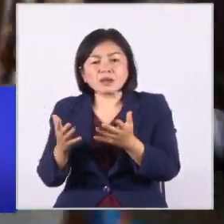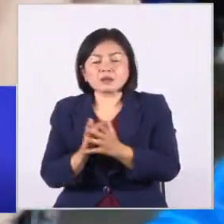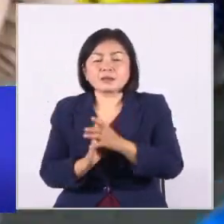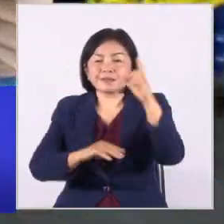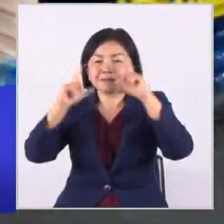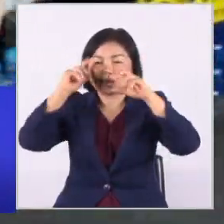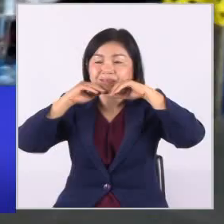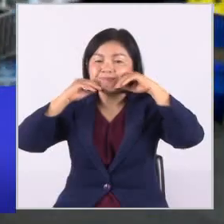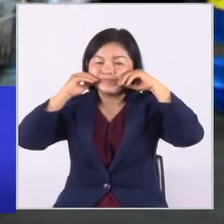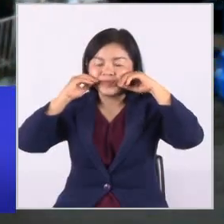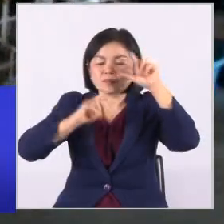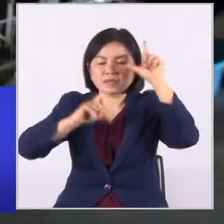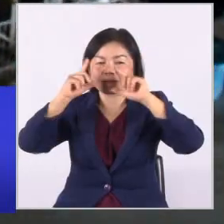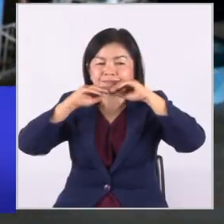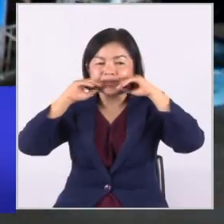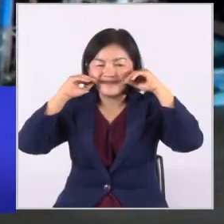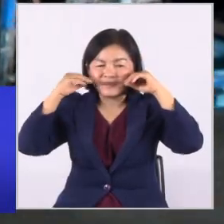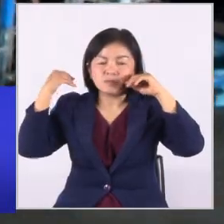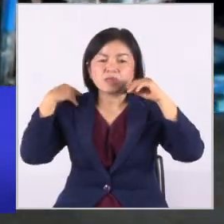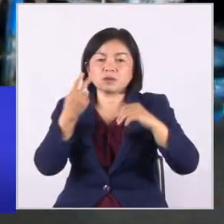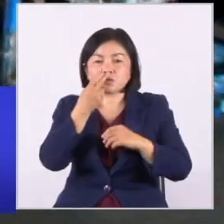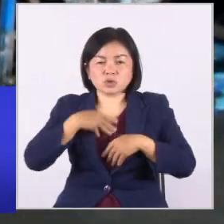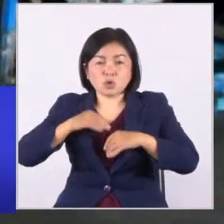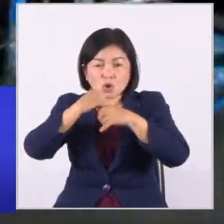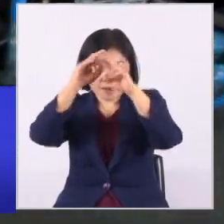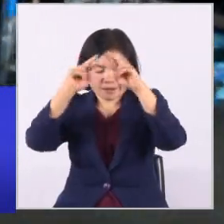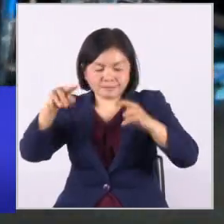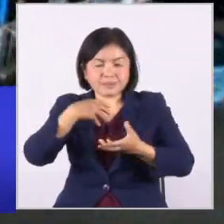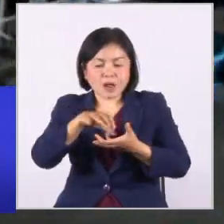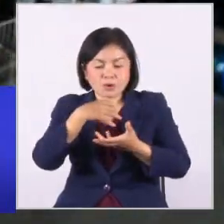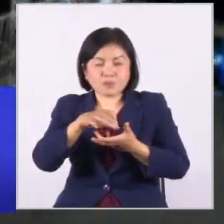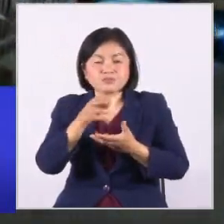ยิ้มยังยิ้มอยู่นี่นะครับเอาฟังเจนี่เล่าให้ฟังสักหน่อย